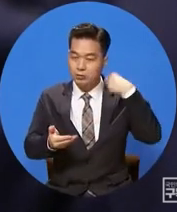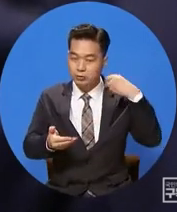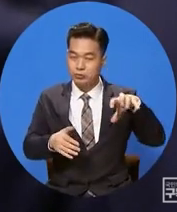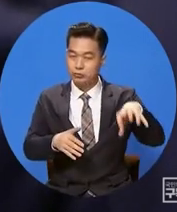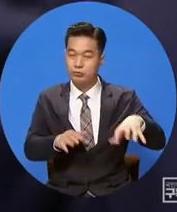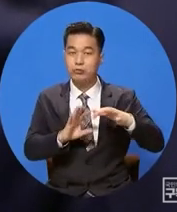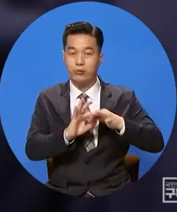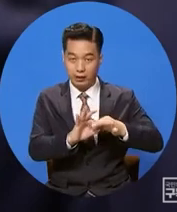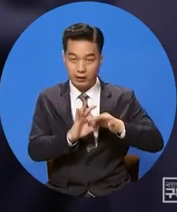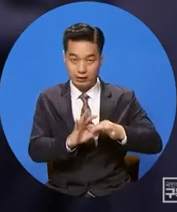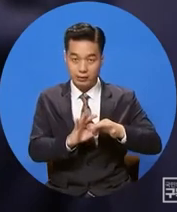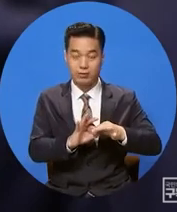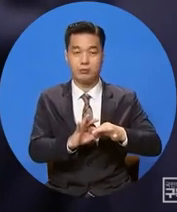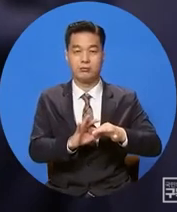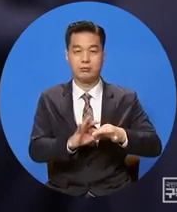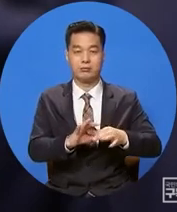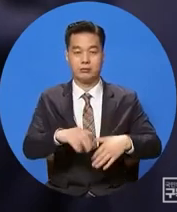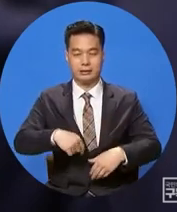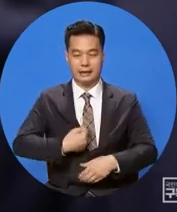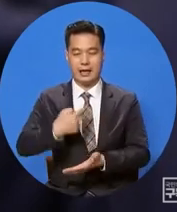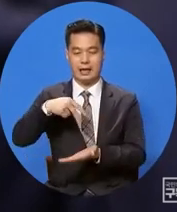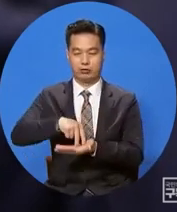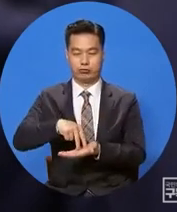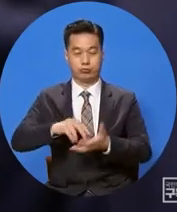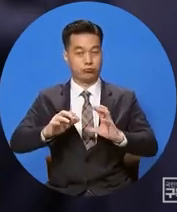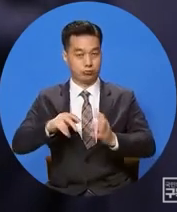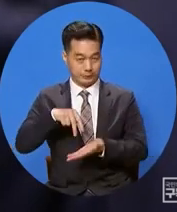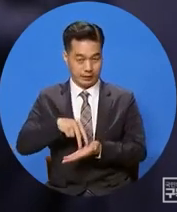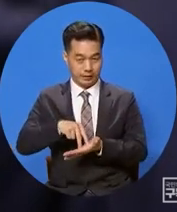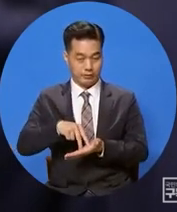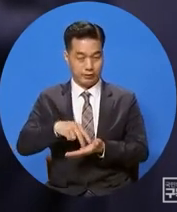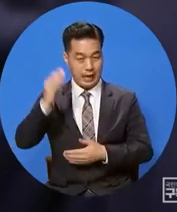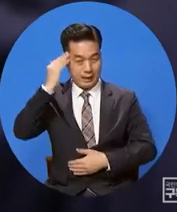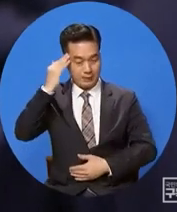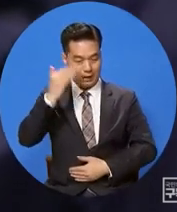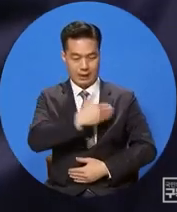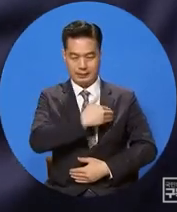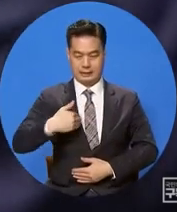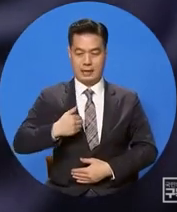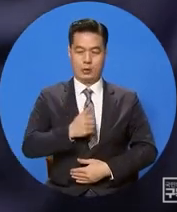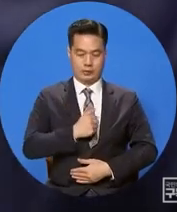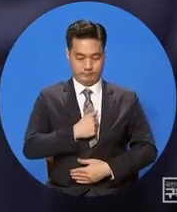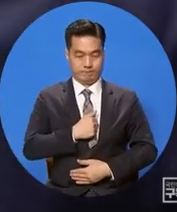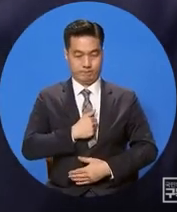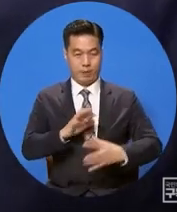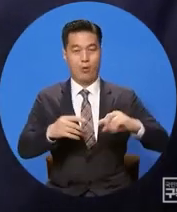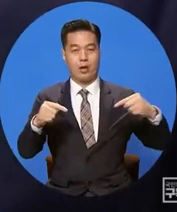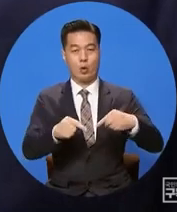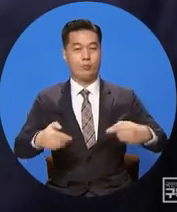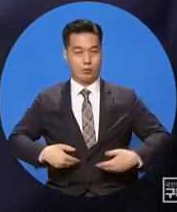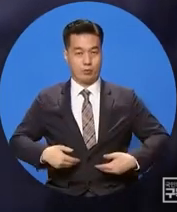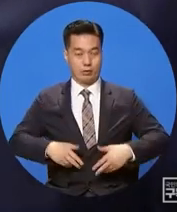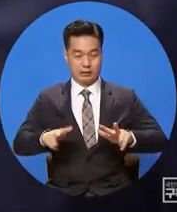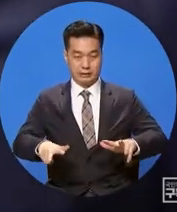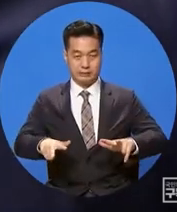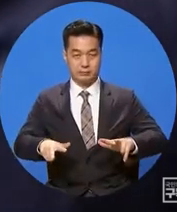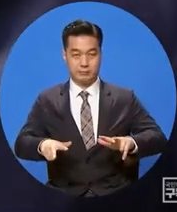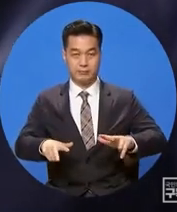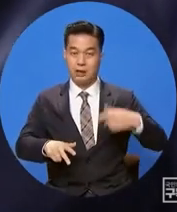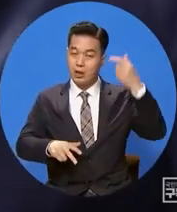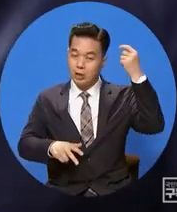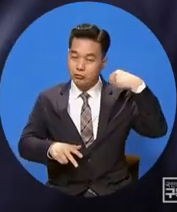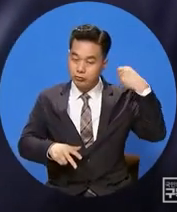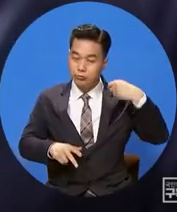대해서는 자주국으로서 대한민국의 자존심을 지키는 그런 외교를 해야지 이런 식으로